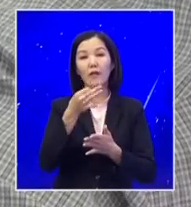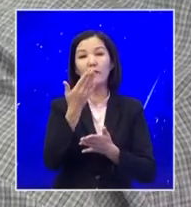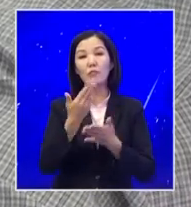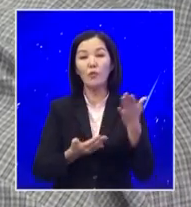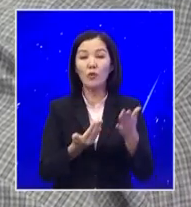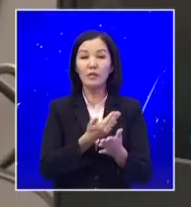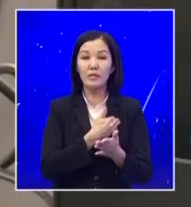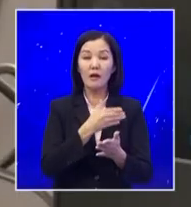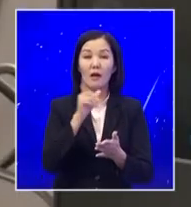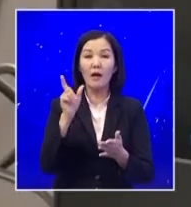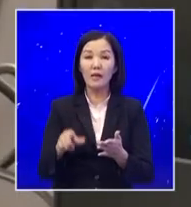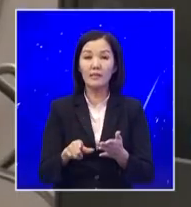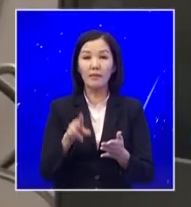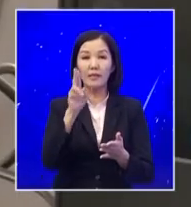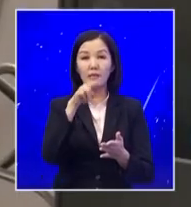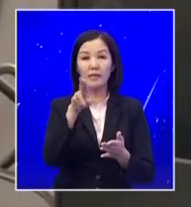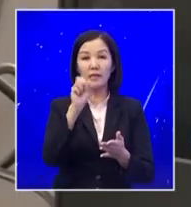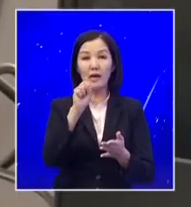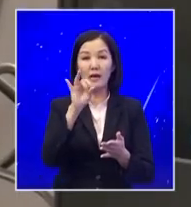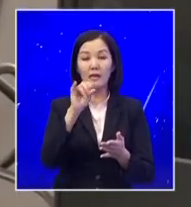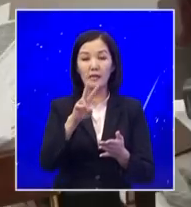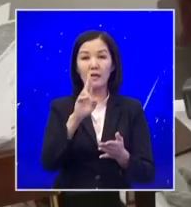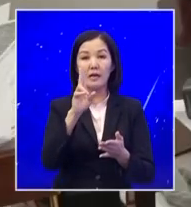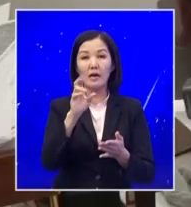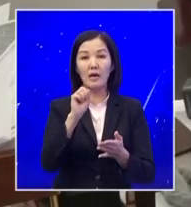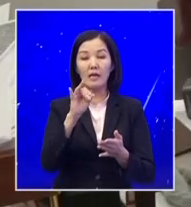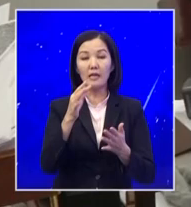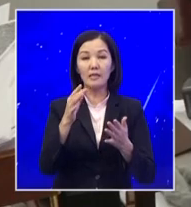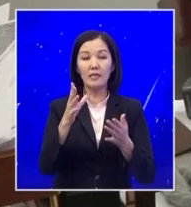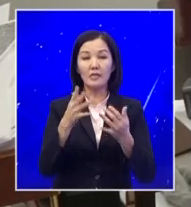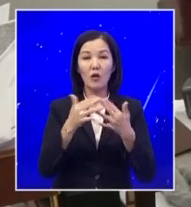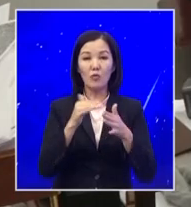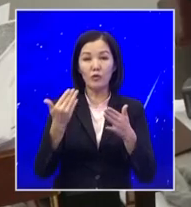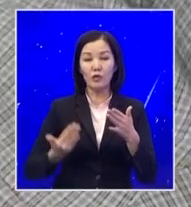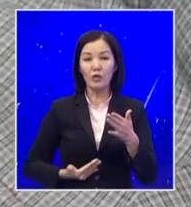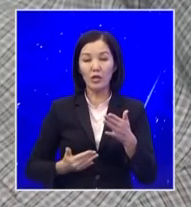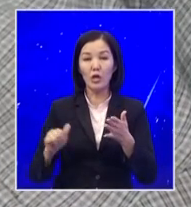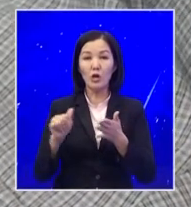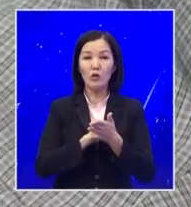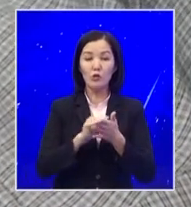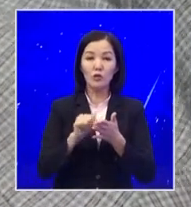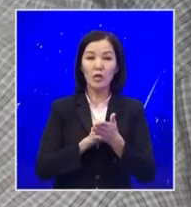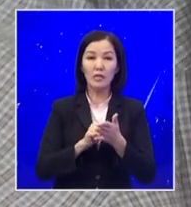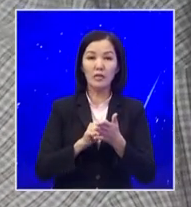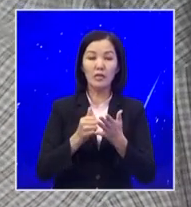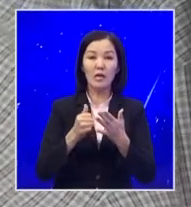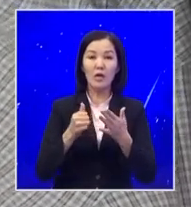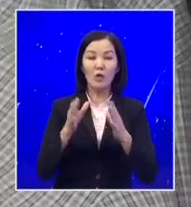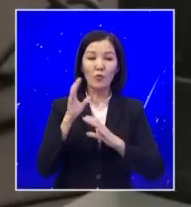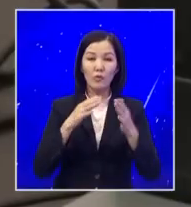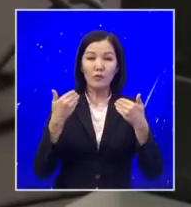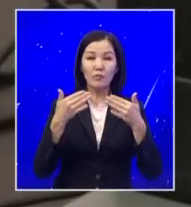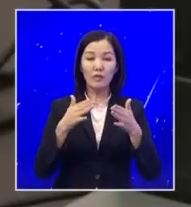алмақ болған бұл азамат Дарын Әлімбеков. Қарасаз ауылының тұрғыны, дипломмен ауылға келген жас маман. Ата кәсіппен айналысып,